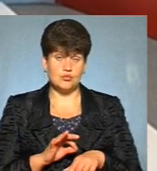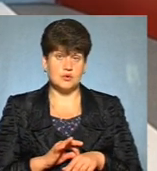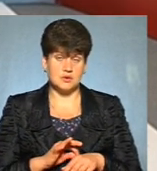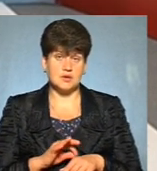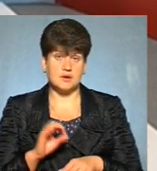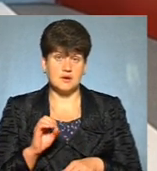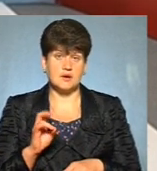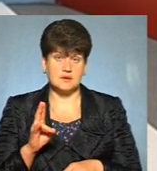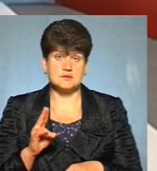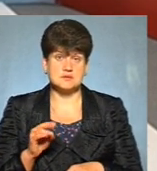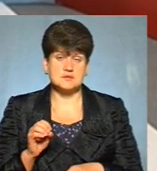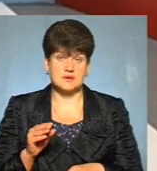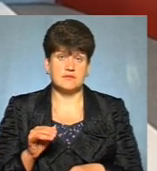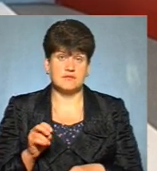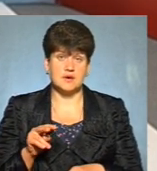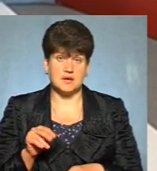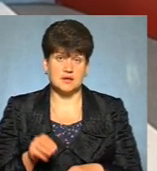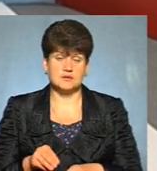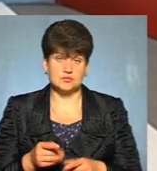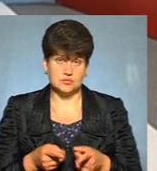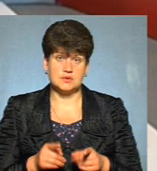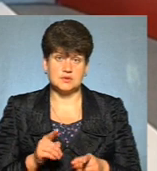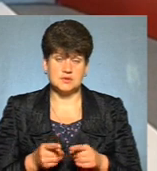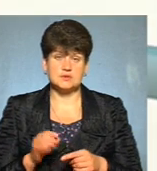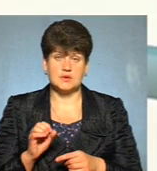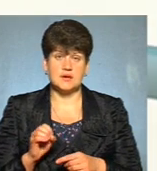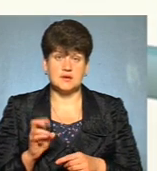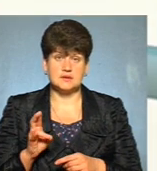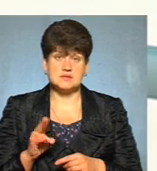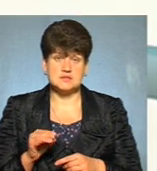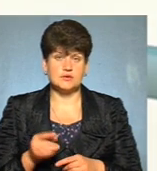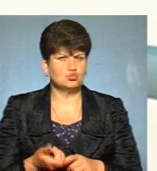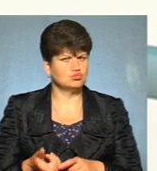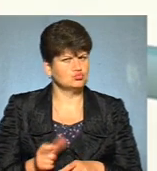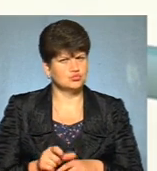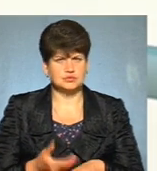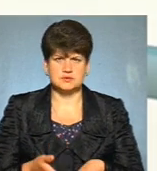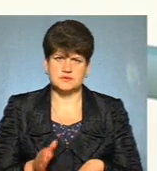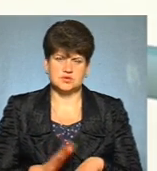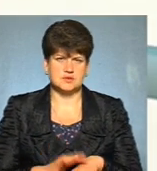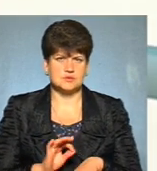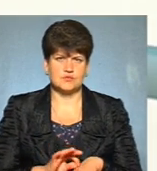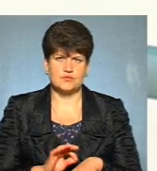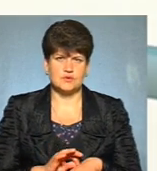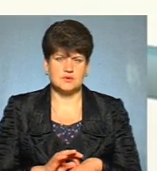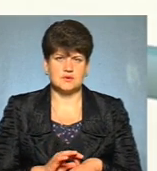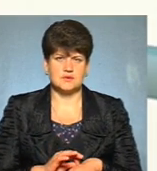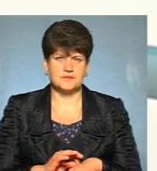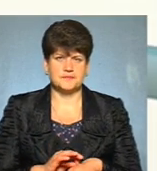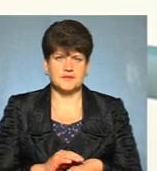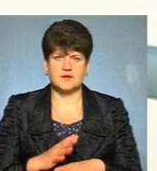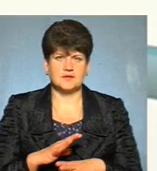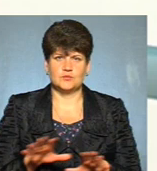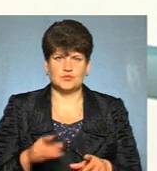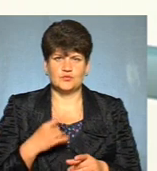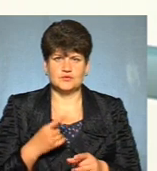кліщового вірусного енцефаліту, то дійсно енцефаліт належить до дуже тяжких захворювань. Тут я не буду